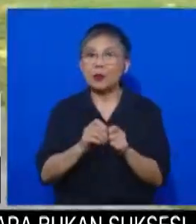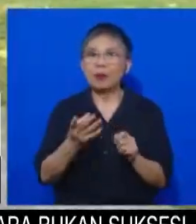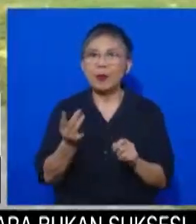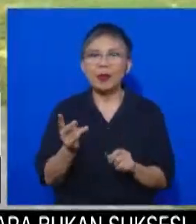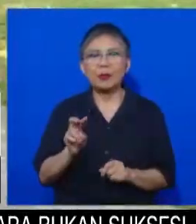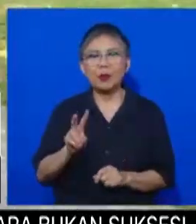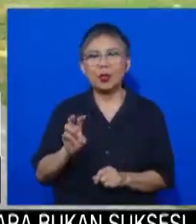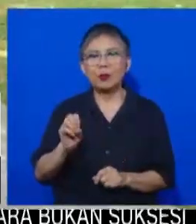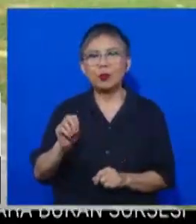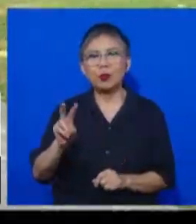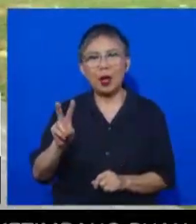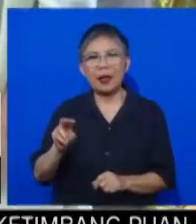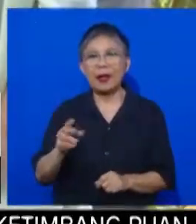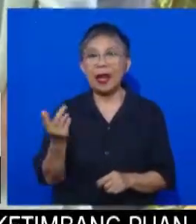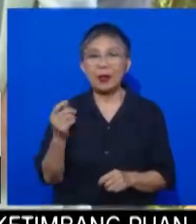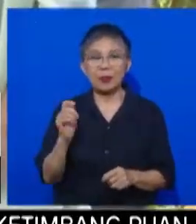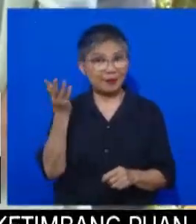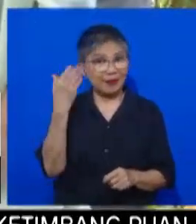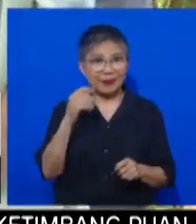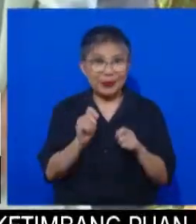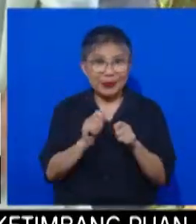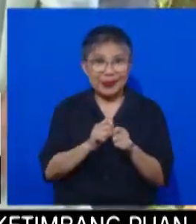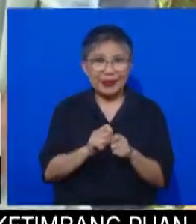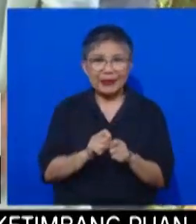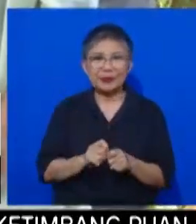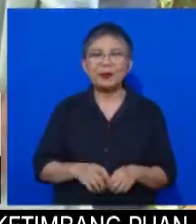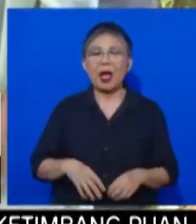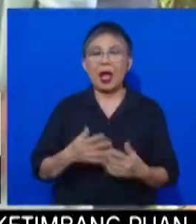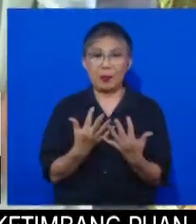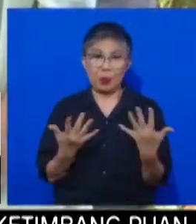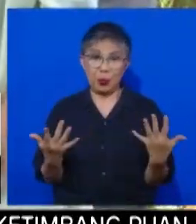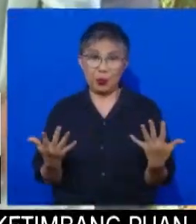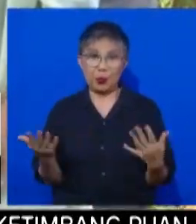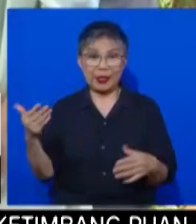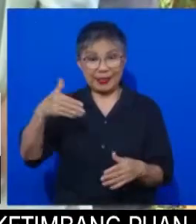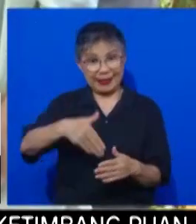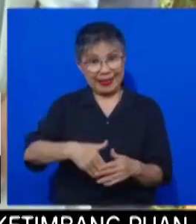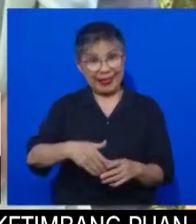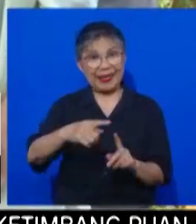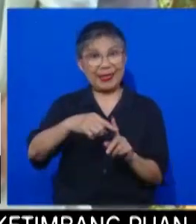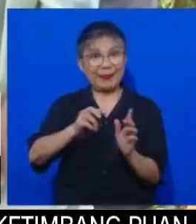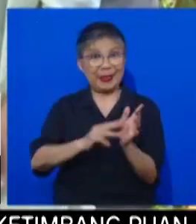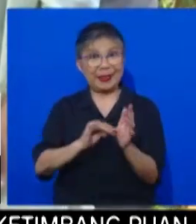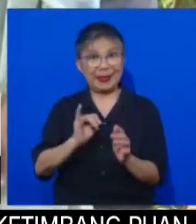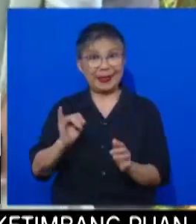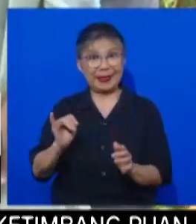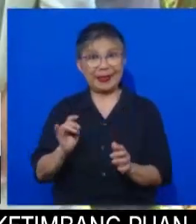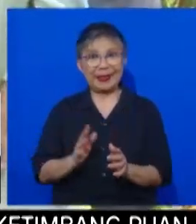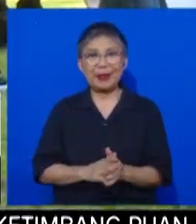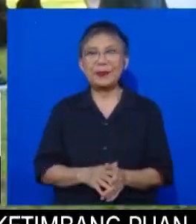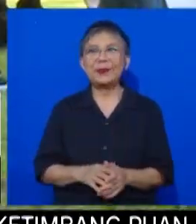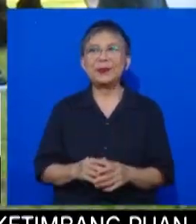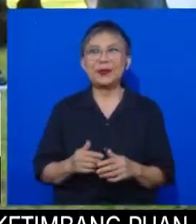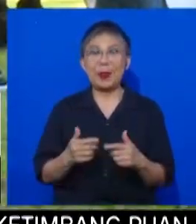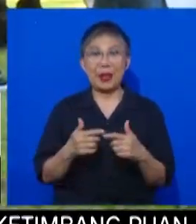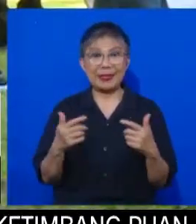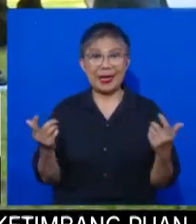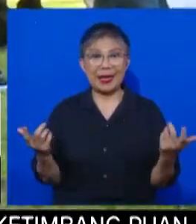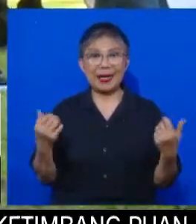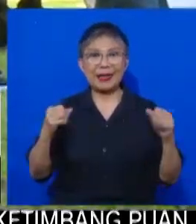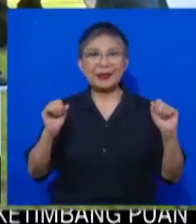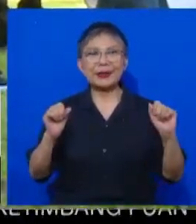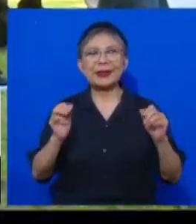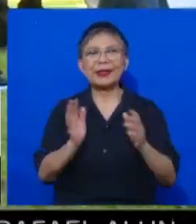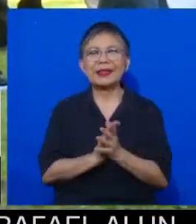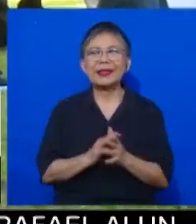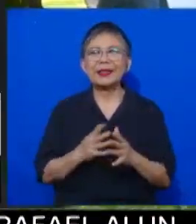pada 2022 lalu. Salah satu faktor masyarakat mengunjungi Taman Mini Indonesia Indah pada long weekend ini karena ingin